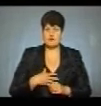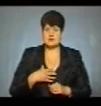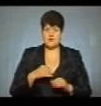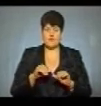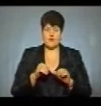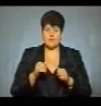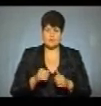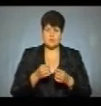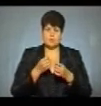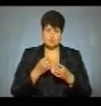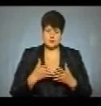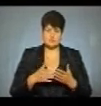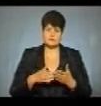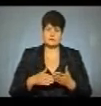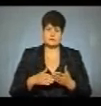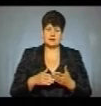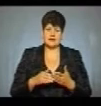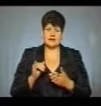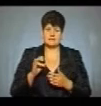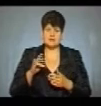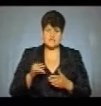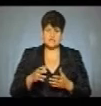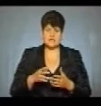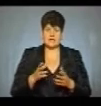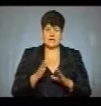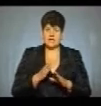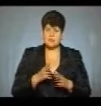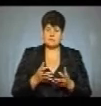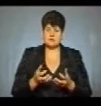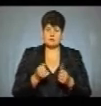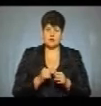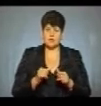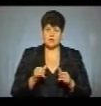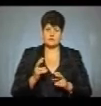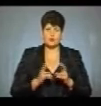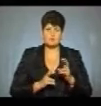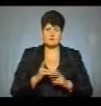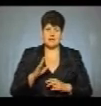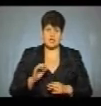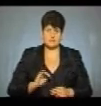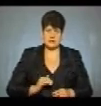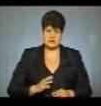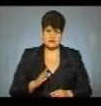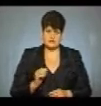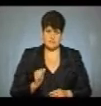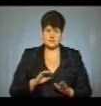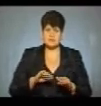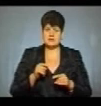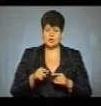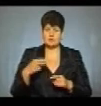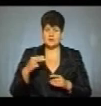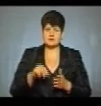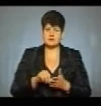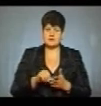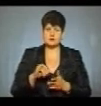формувати позитивний, сприятливий інвестиційний клімат, підтримку розвитку підприємництва. Після того, як президент